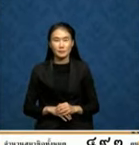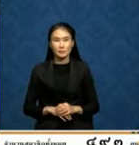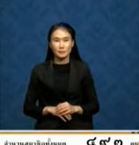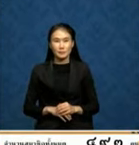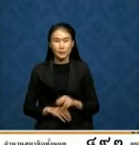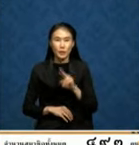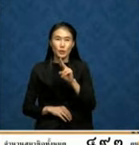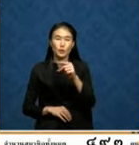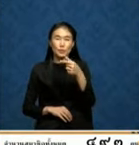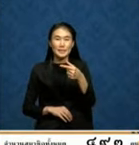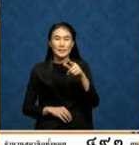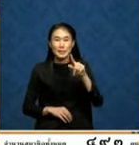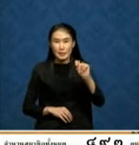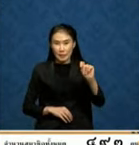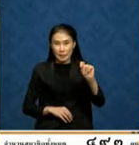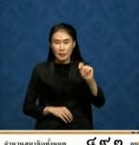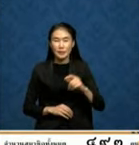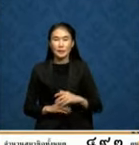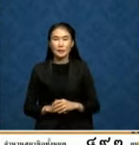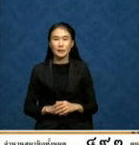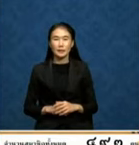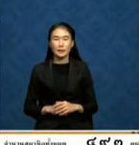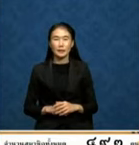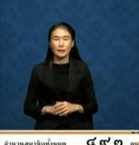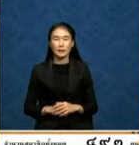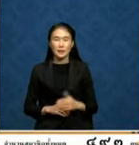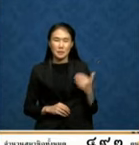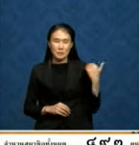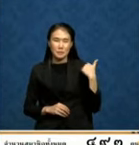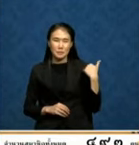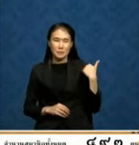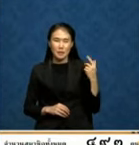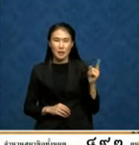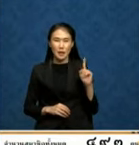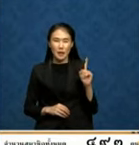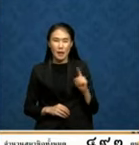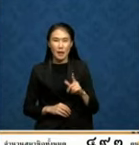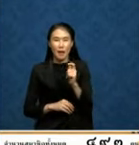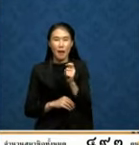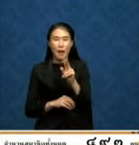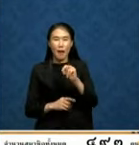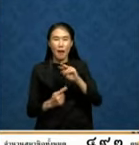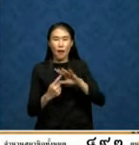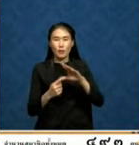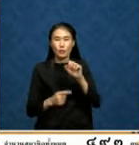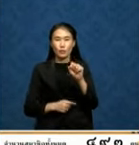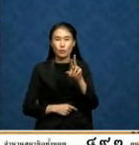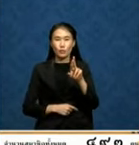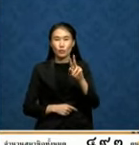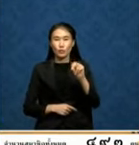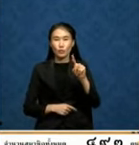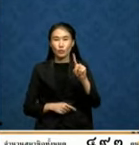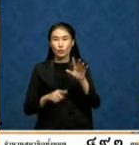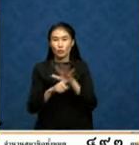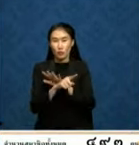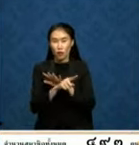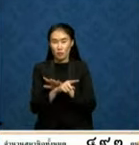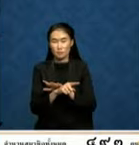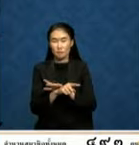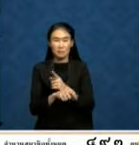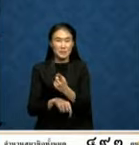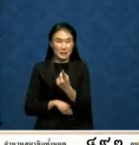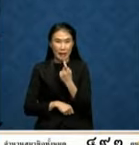ของ UGT ด้วยเช่นกันนะครับที่ได้มีการพูดถึงโดยท่านอนุสรนะครับก็เรื่องของ UGT นะครับ